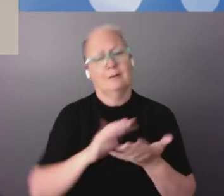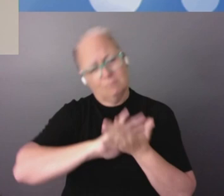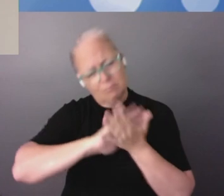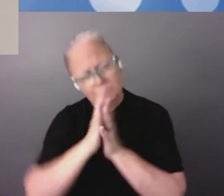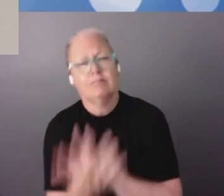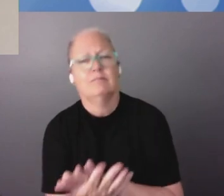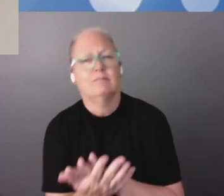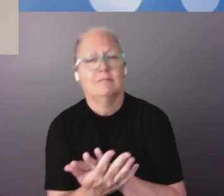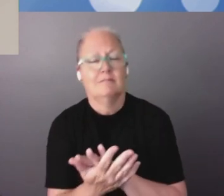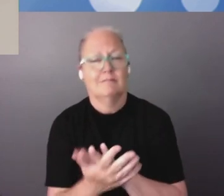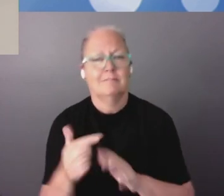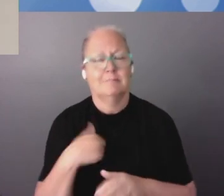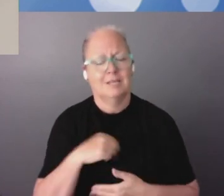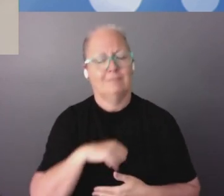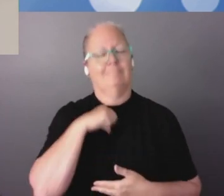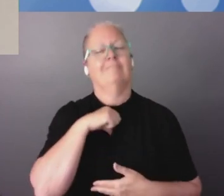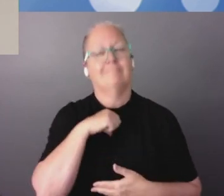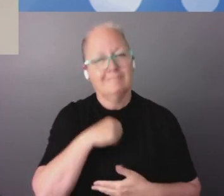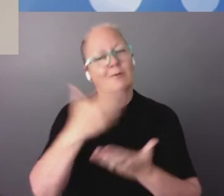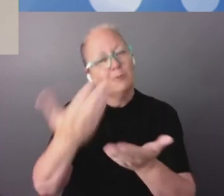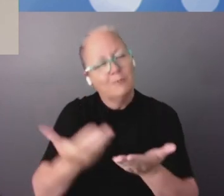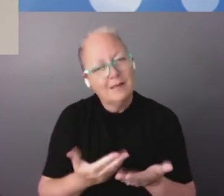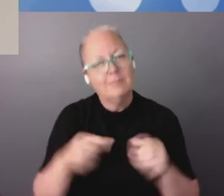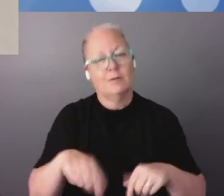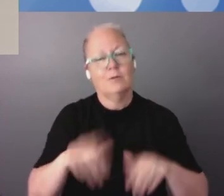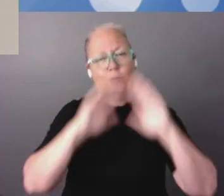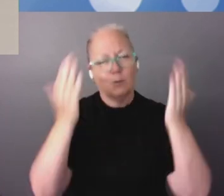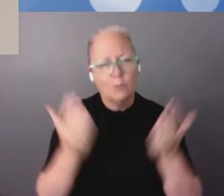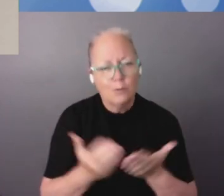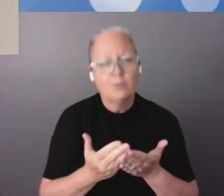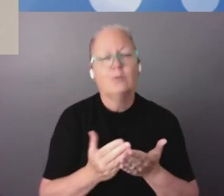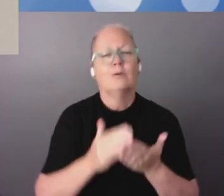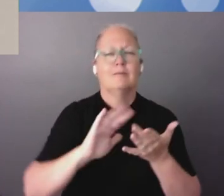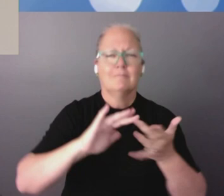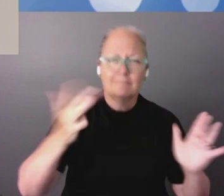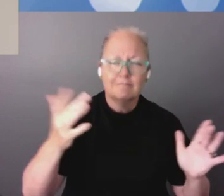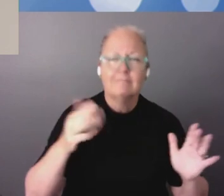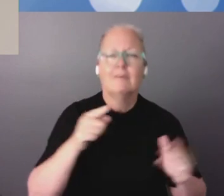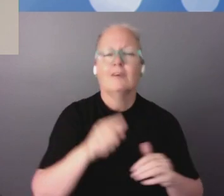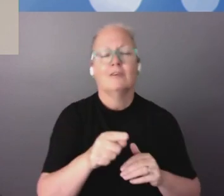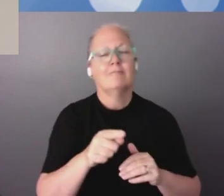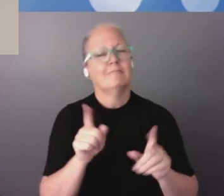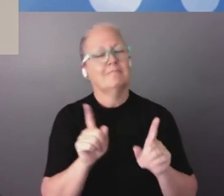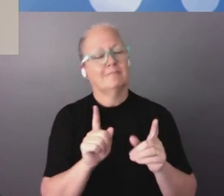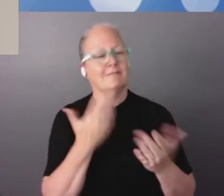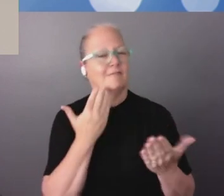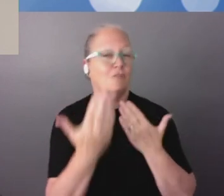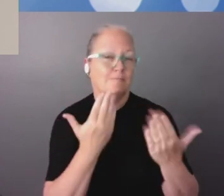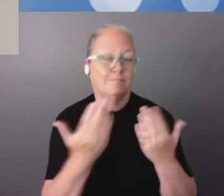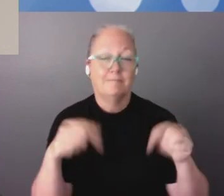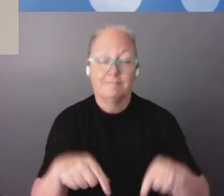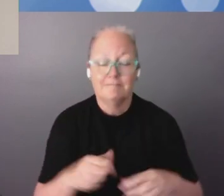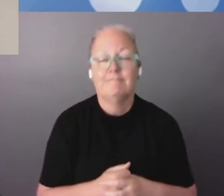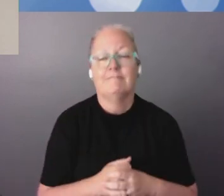一个证据，所以我现在非常荣幸欢迎大家参加今天的